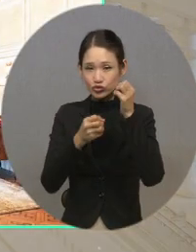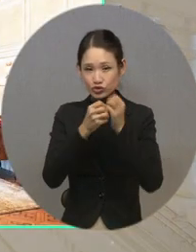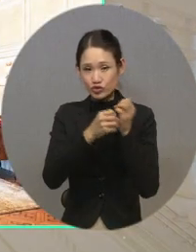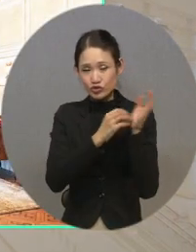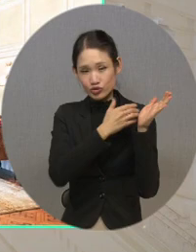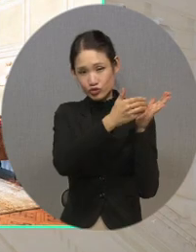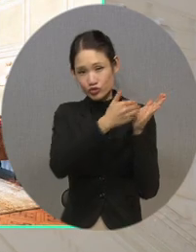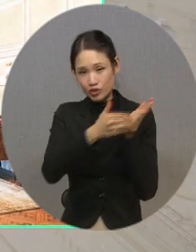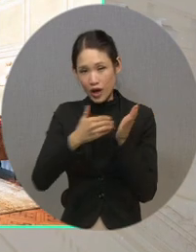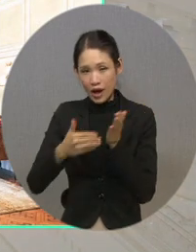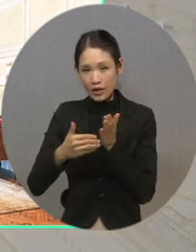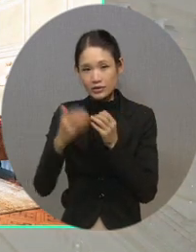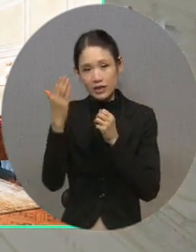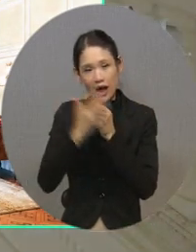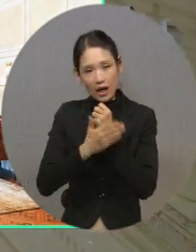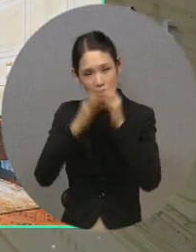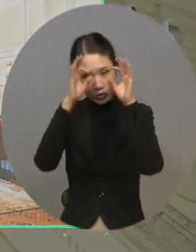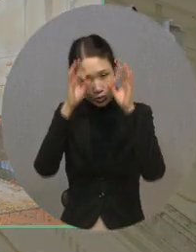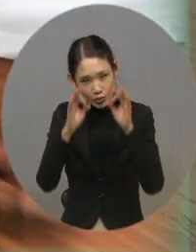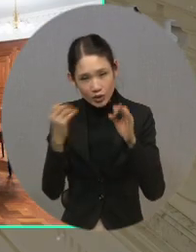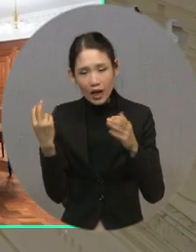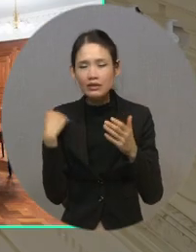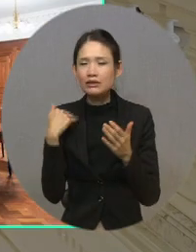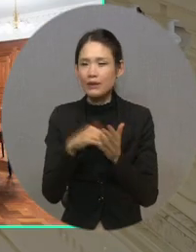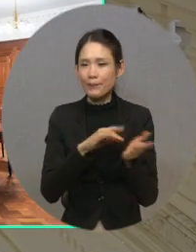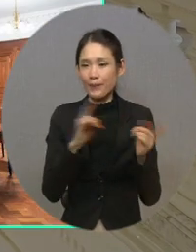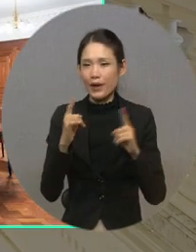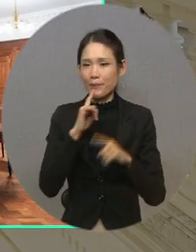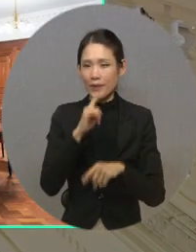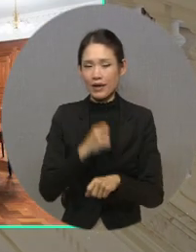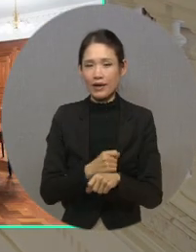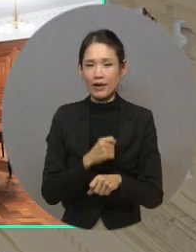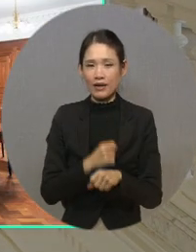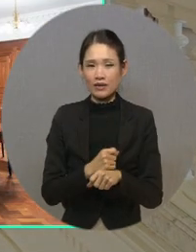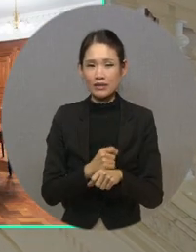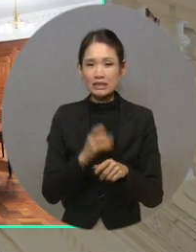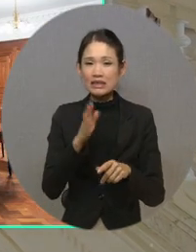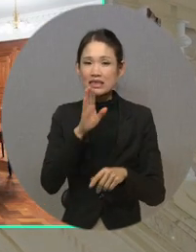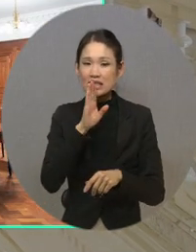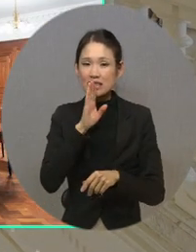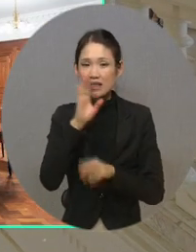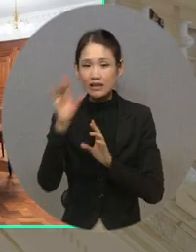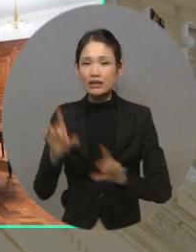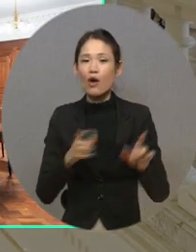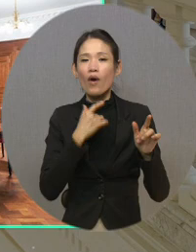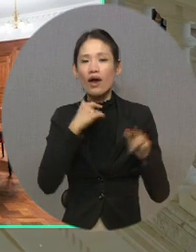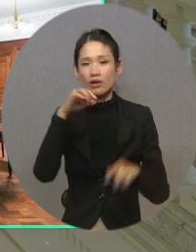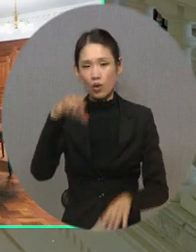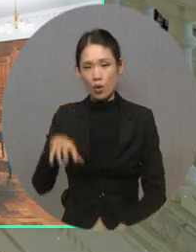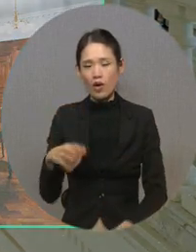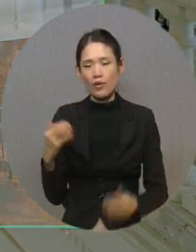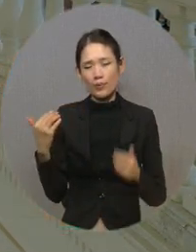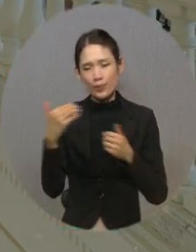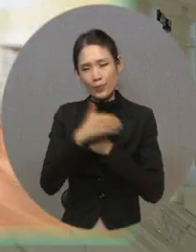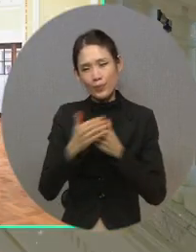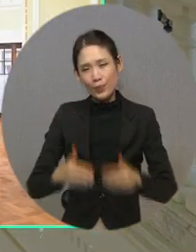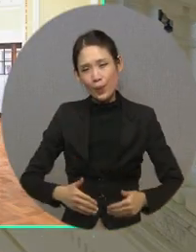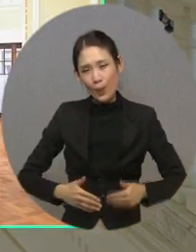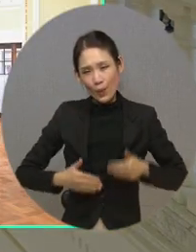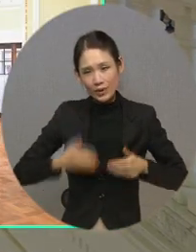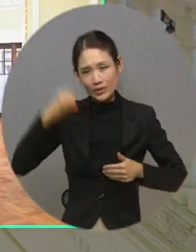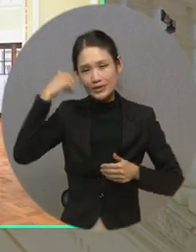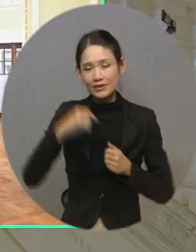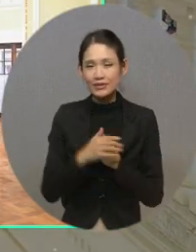보며 재현했다고 합니다. 고종 황제와 왕비가 실제 생활하던 곳이라 포근한 느낌도 들지만